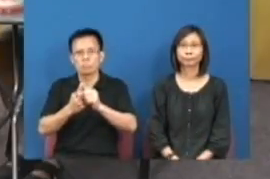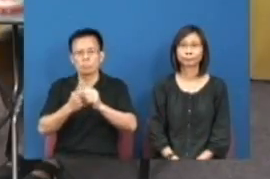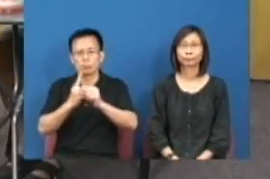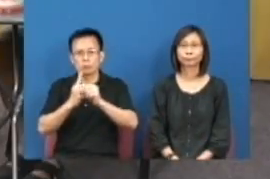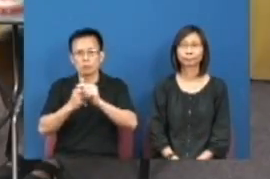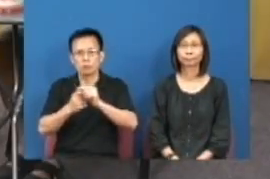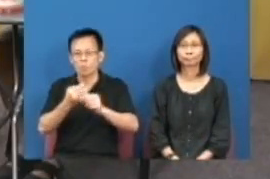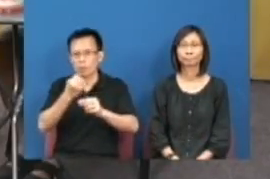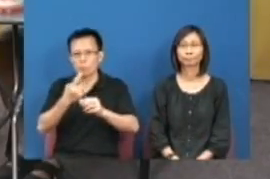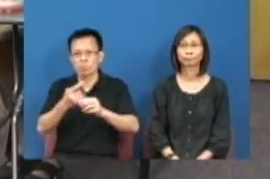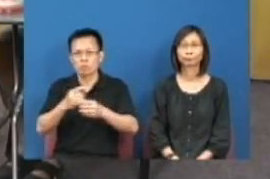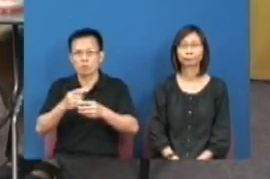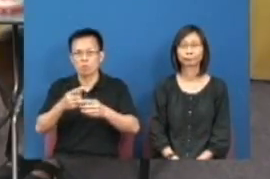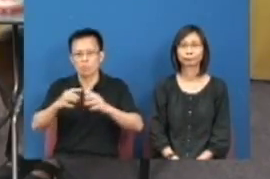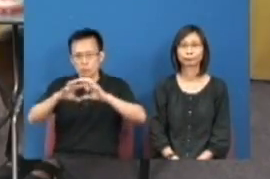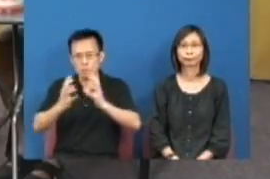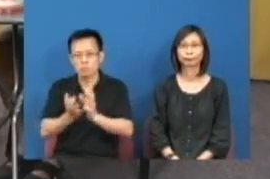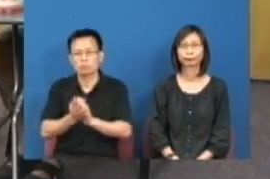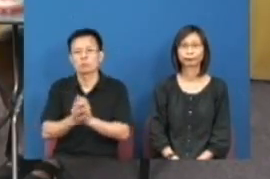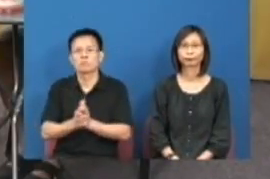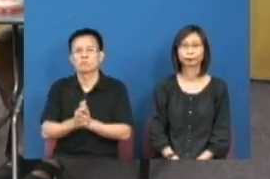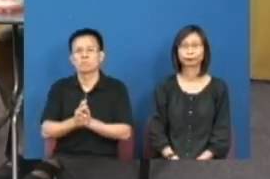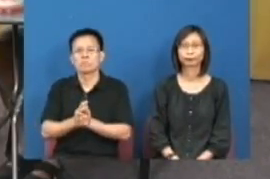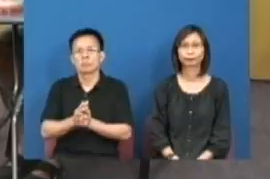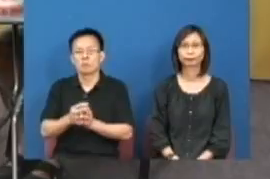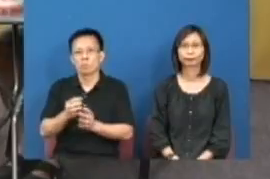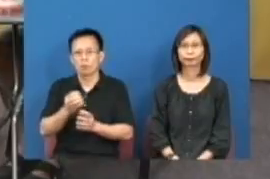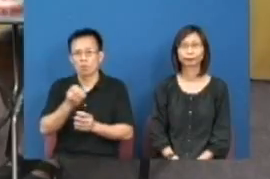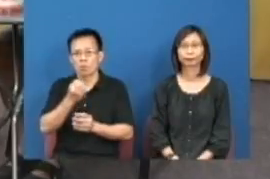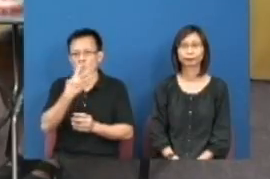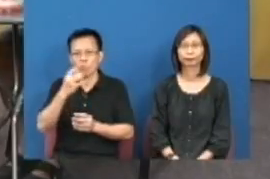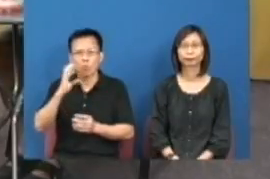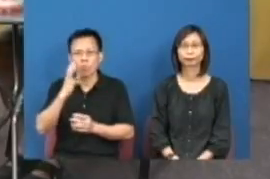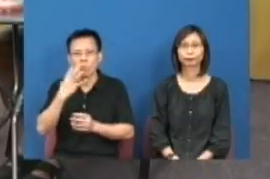辦。係嘛？即係港澳辦廖輝多咗個